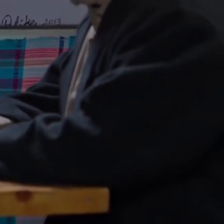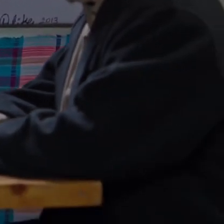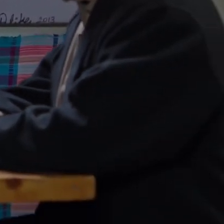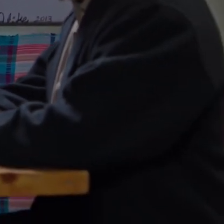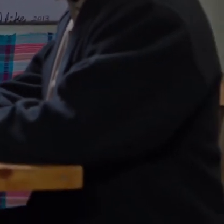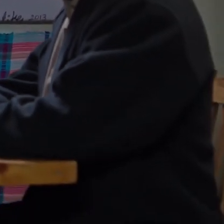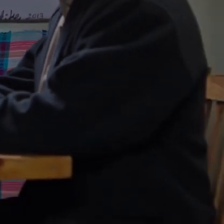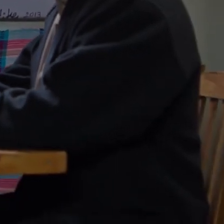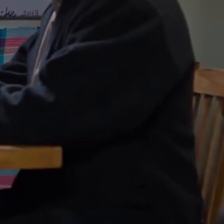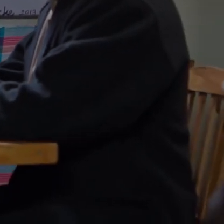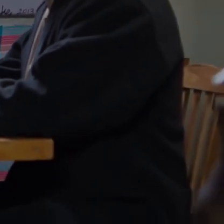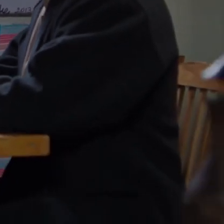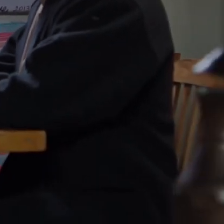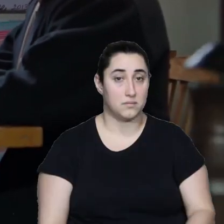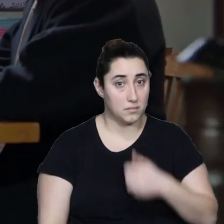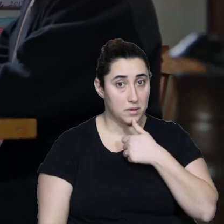Baba.